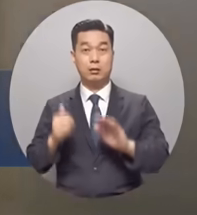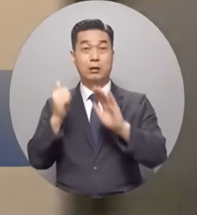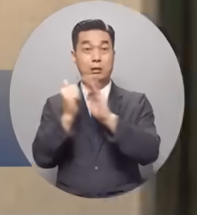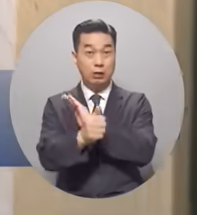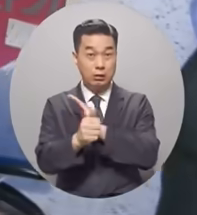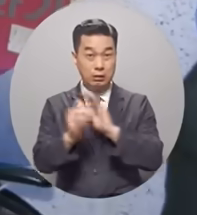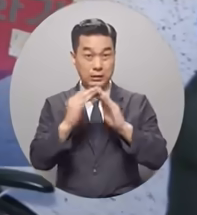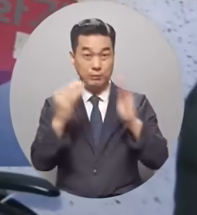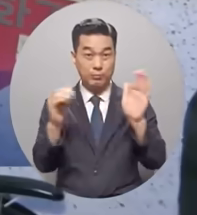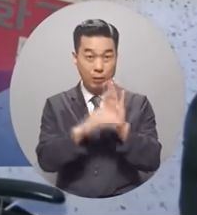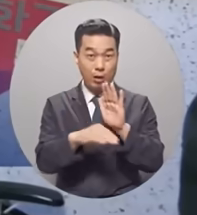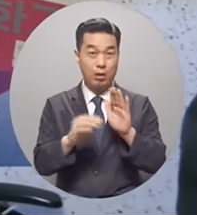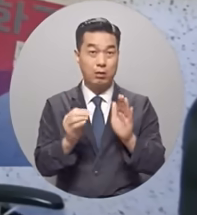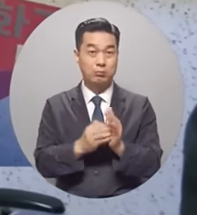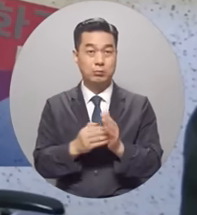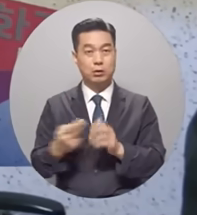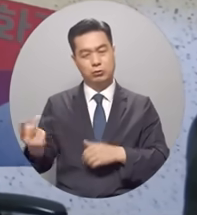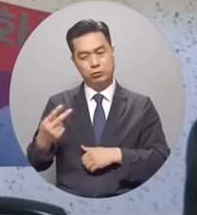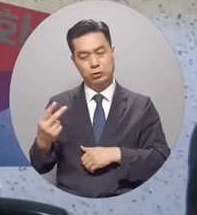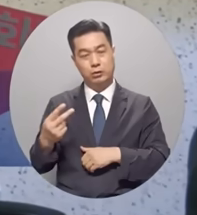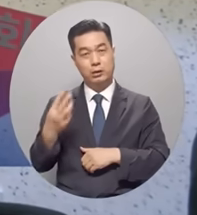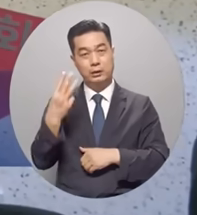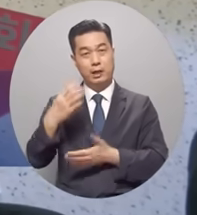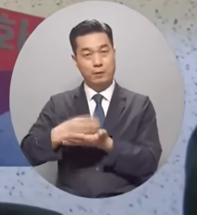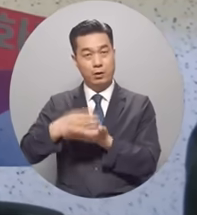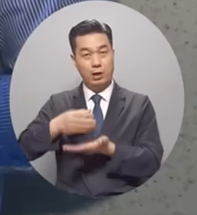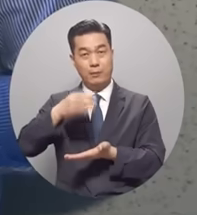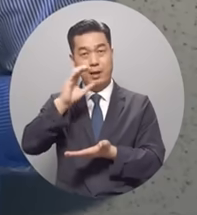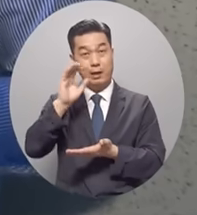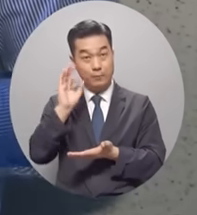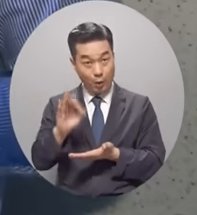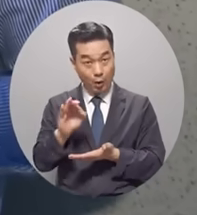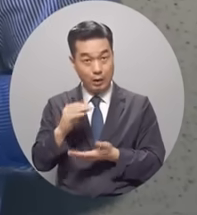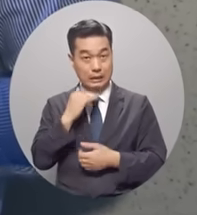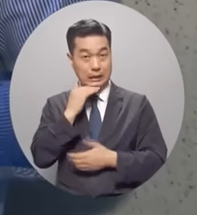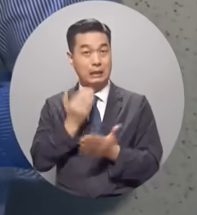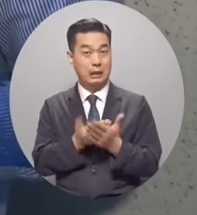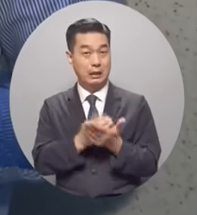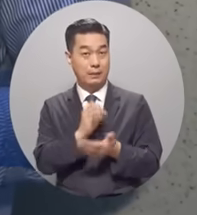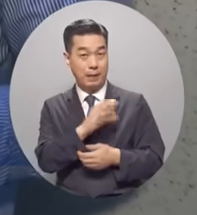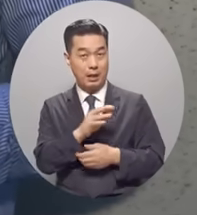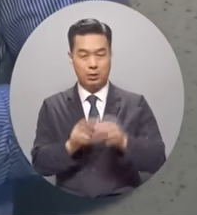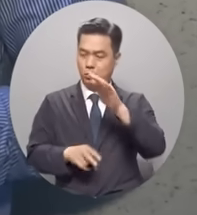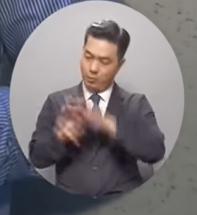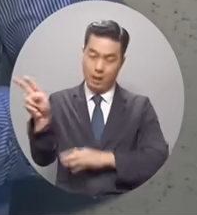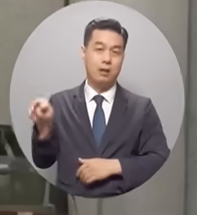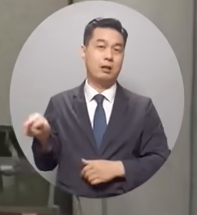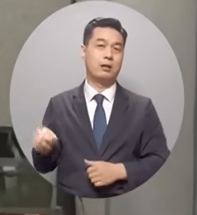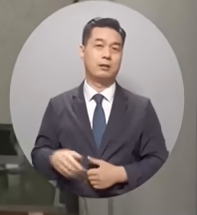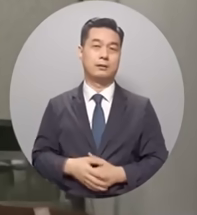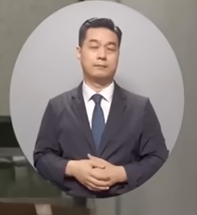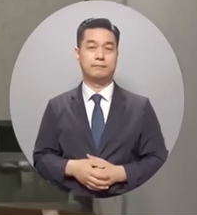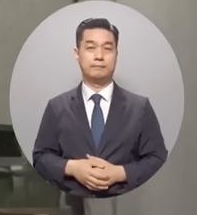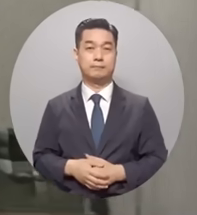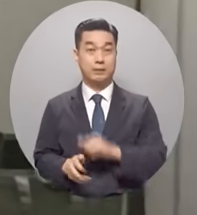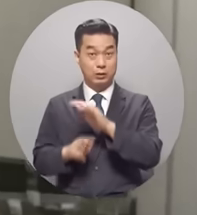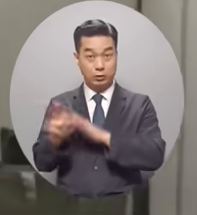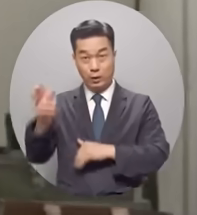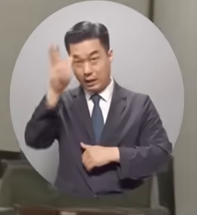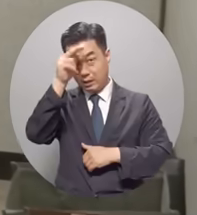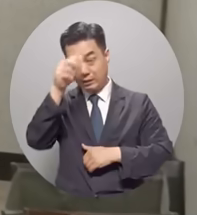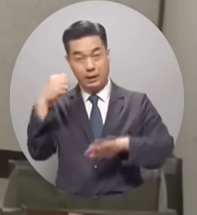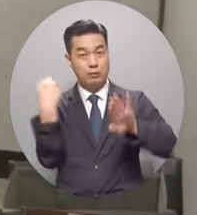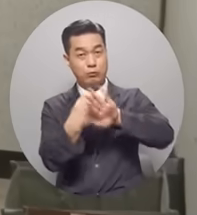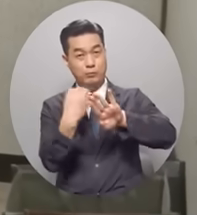둘이서 한 3병 지금으로 먹는 거 확인하고 기다려달라니까 그냥 도망가죠. 출동한 경찰이 문을